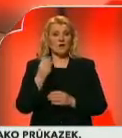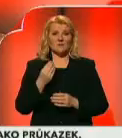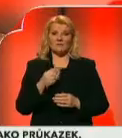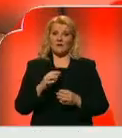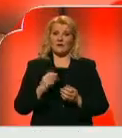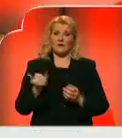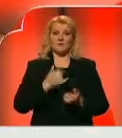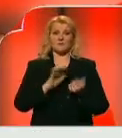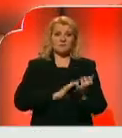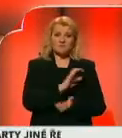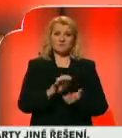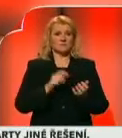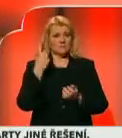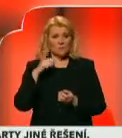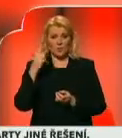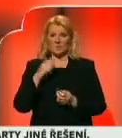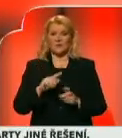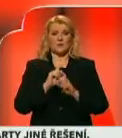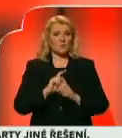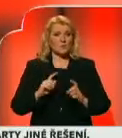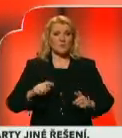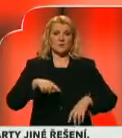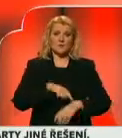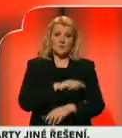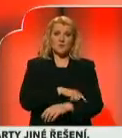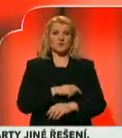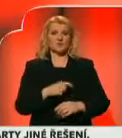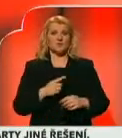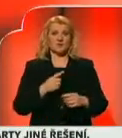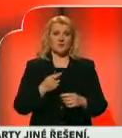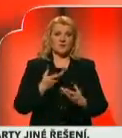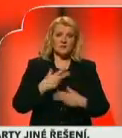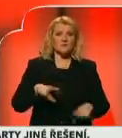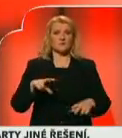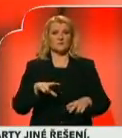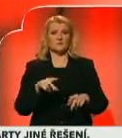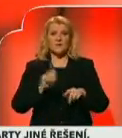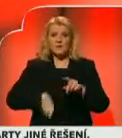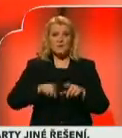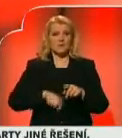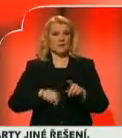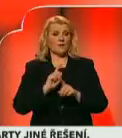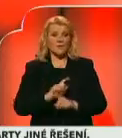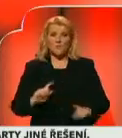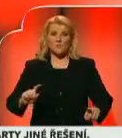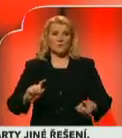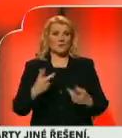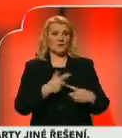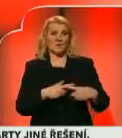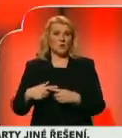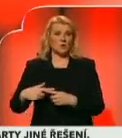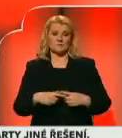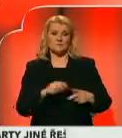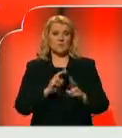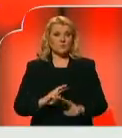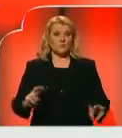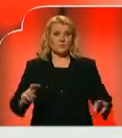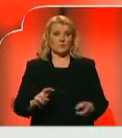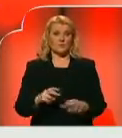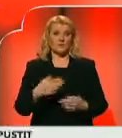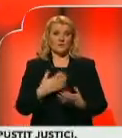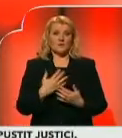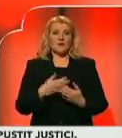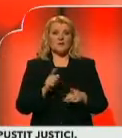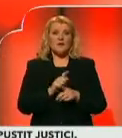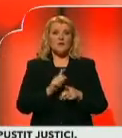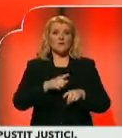kolem ní spojeno tolik podezřelostí, dohadů, tolik chyb a dokonce jistě, i zjevný rozpor s ústavou, že tak špatnou pověst má už jen pražská